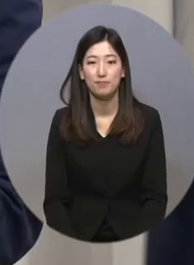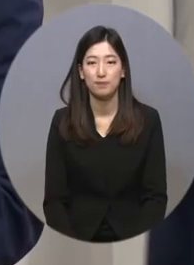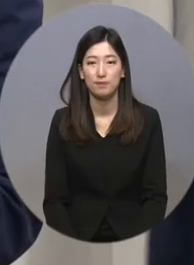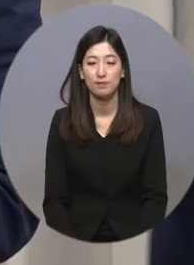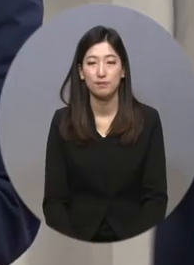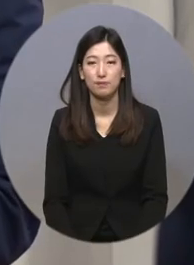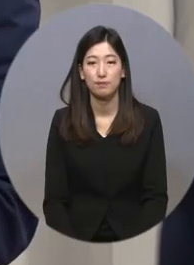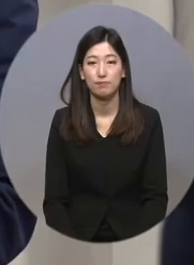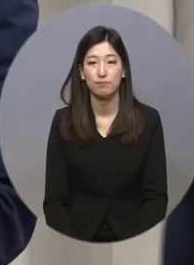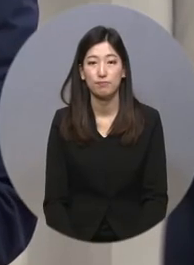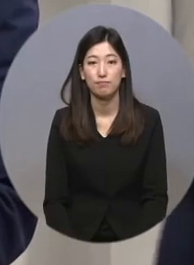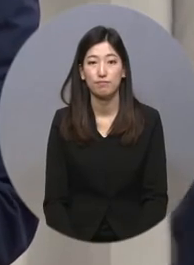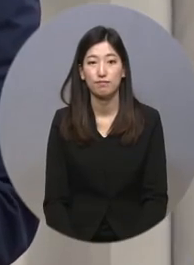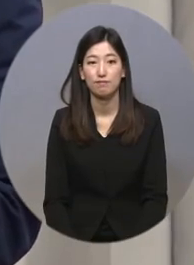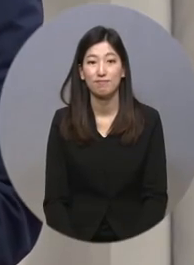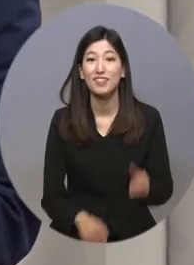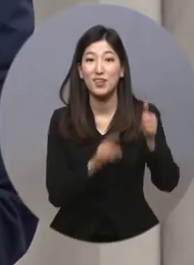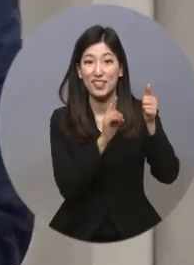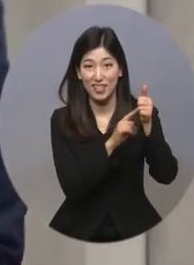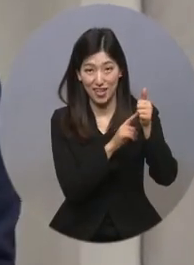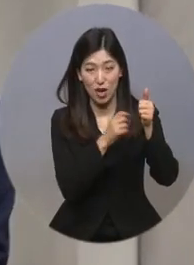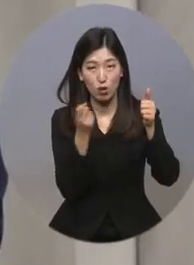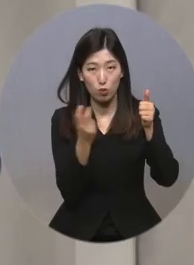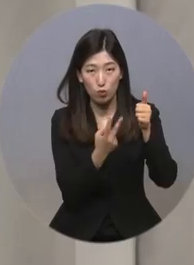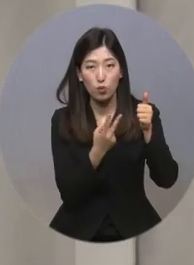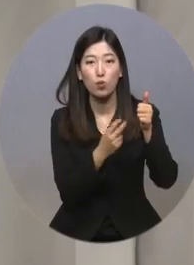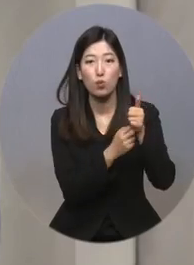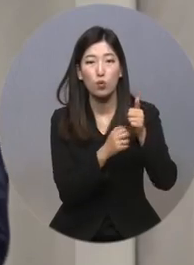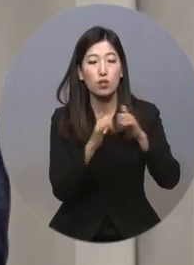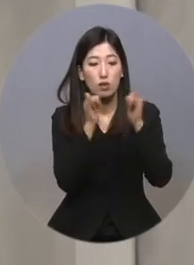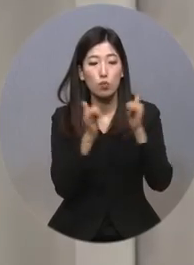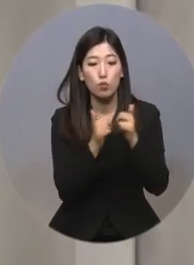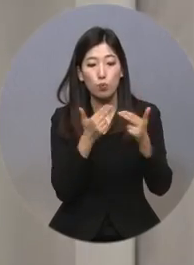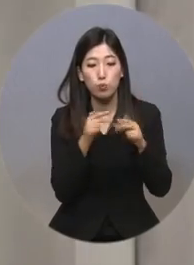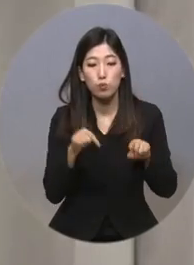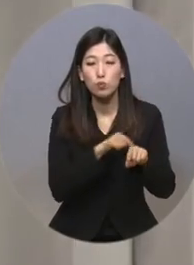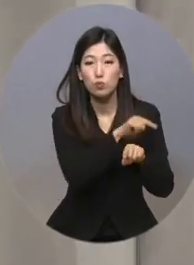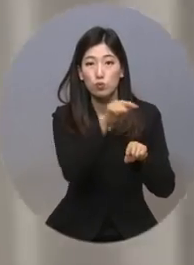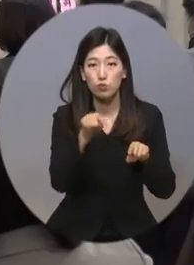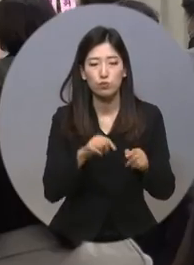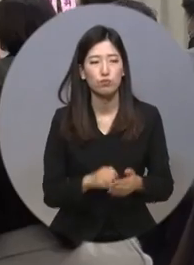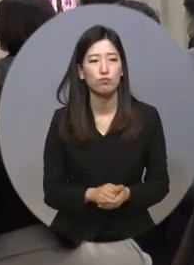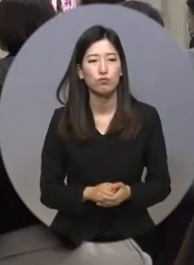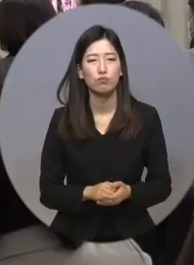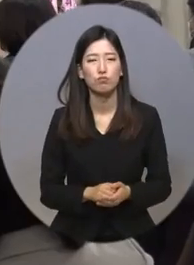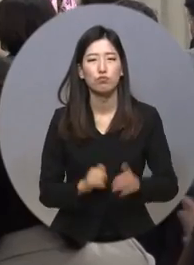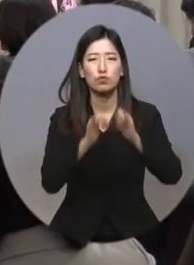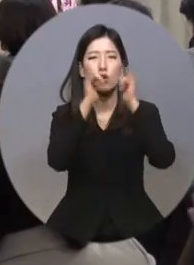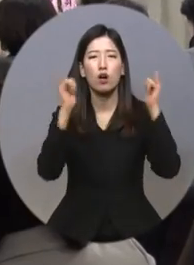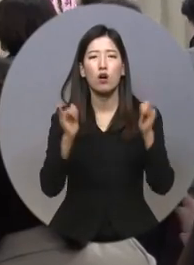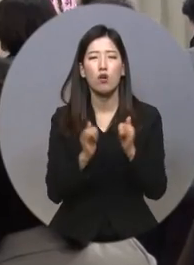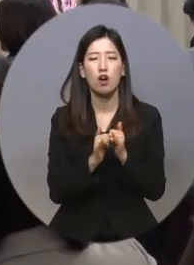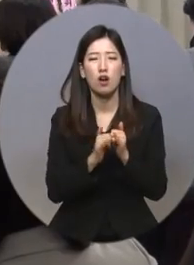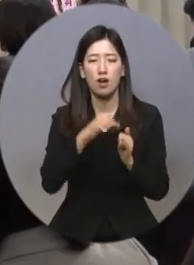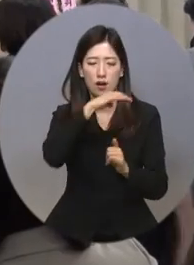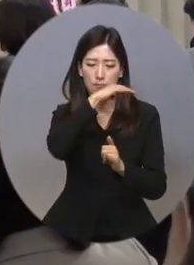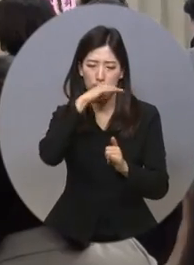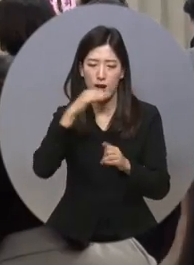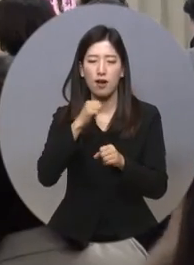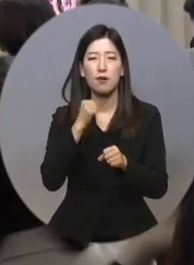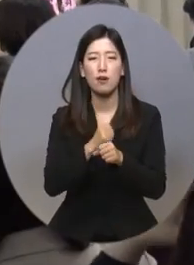회장을 중심으로 한 의정부시 사회복지사 들은 건강한 사회를 만들어 갈 주인공 이라는